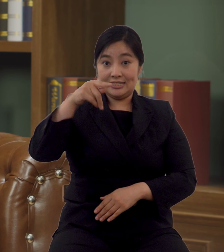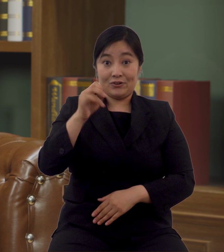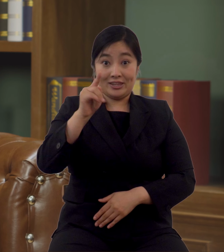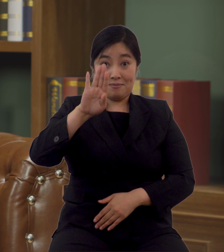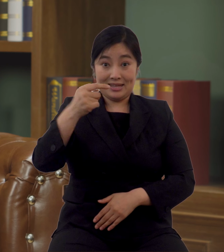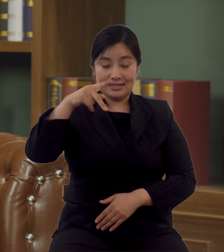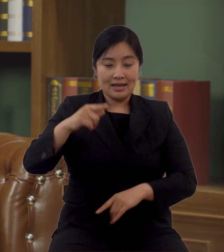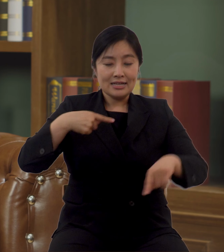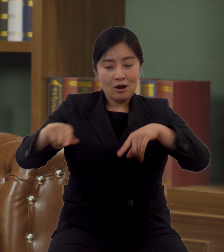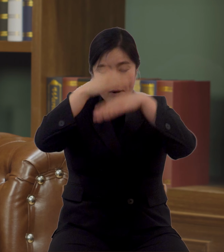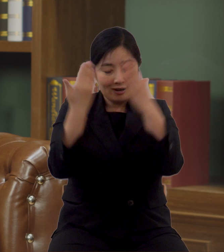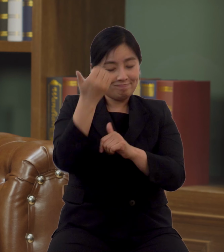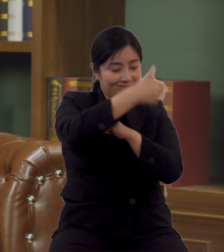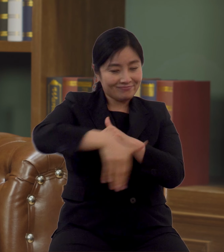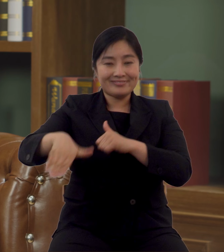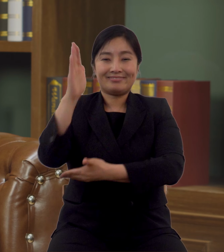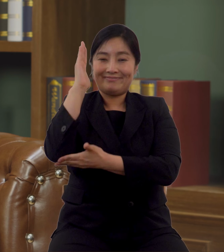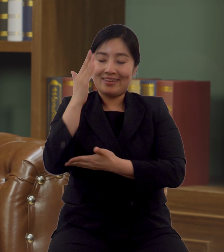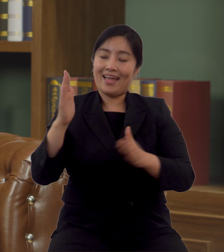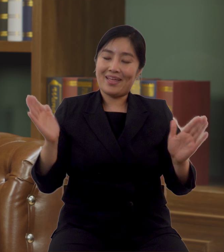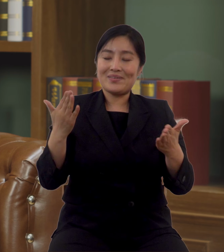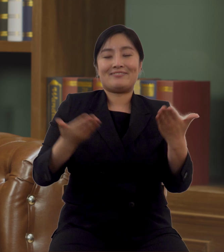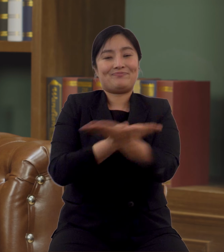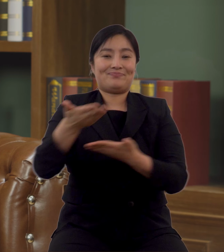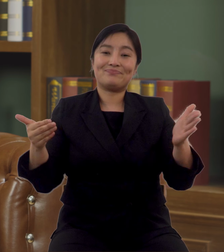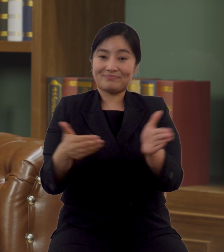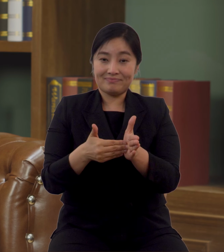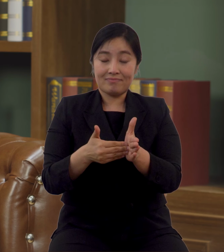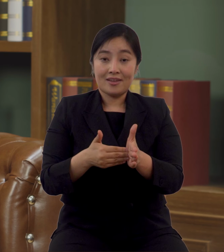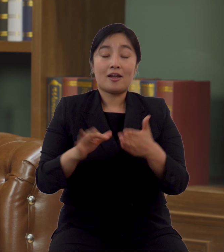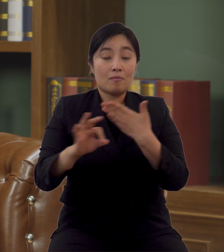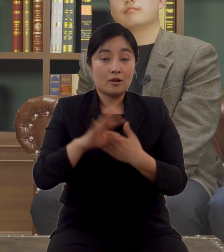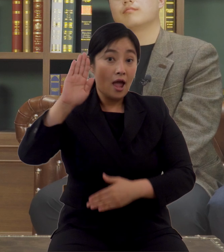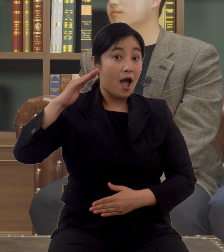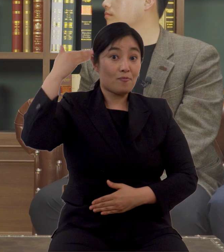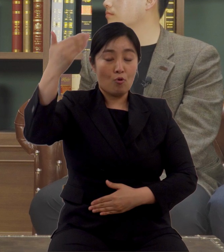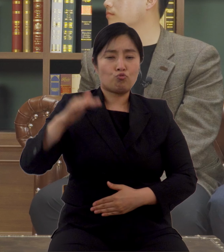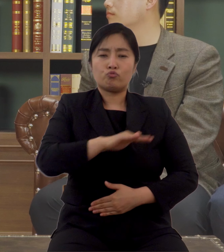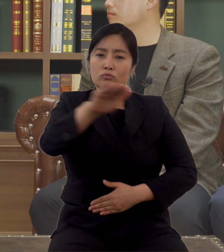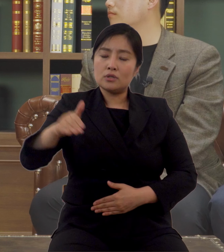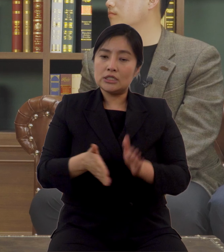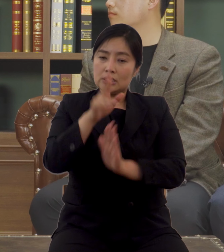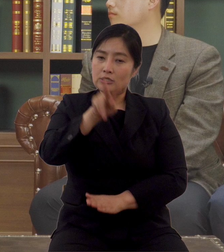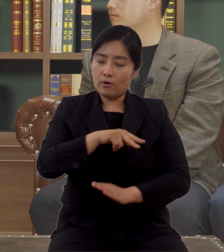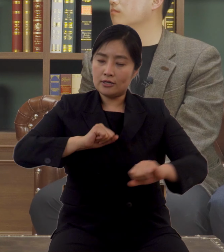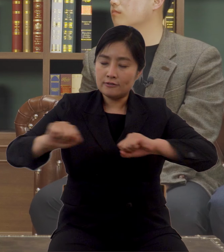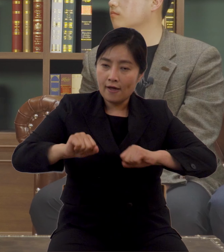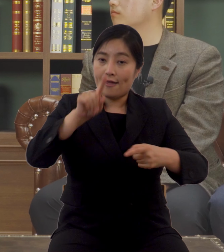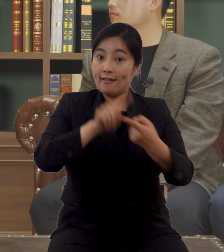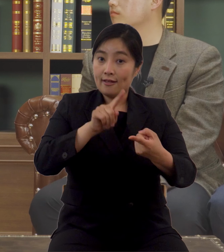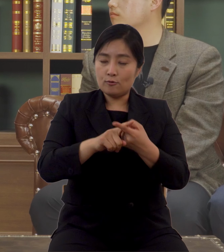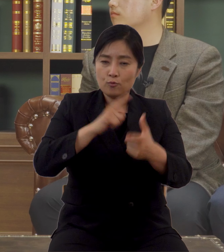의정 다반사, 오늘은 의정활동 전반에 대한 이야기로 가볍게 시작해봤습니다. 그렇다면 앞으로 우리가